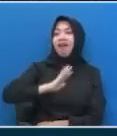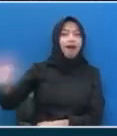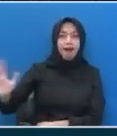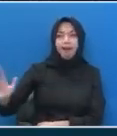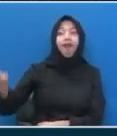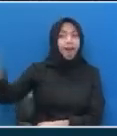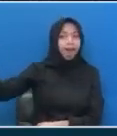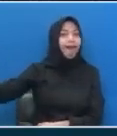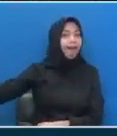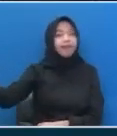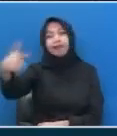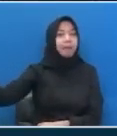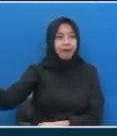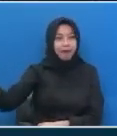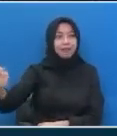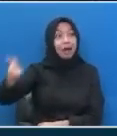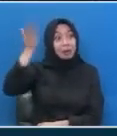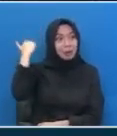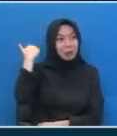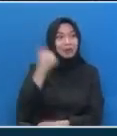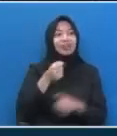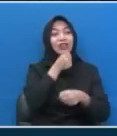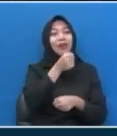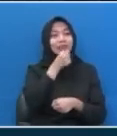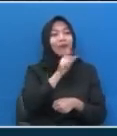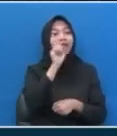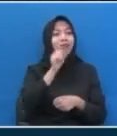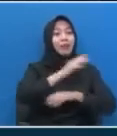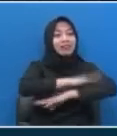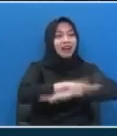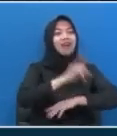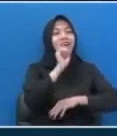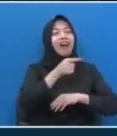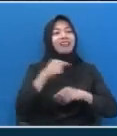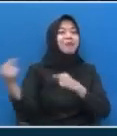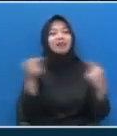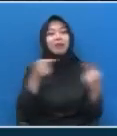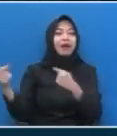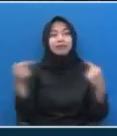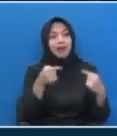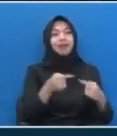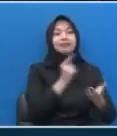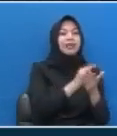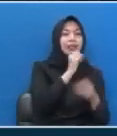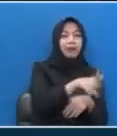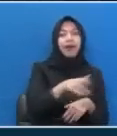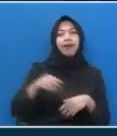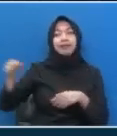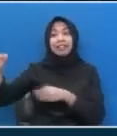sampai kemarin perdebatan di media termasuk penuntut umum elisher adalah sebagai eksekutor